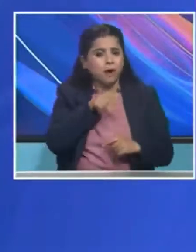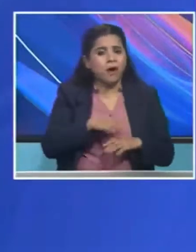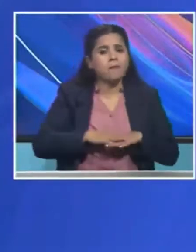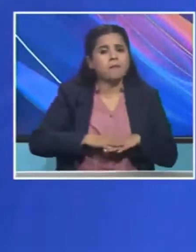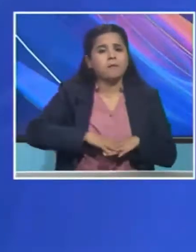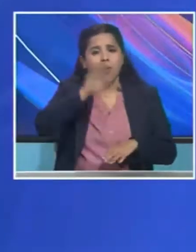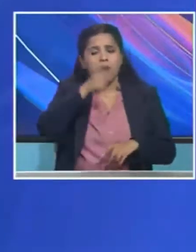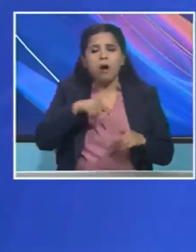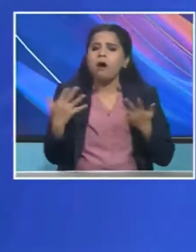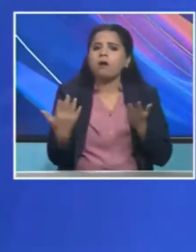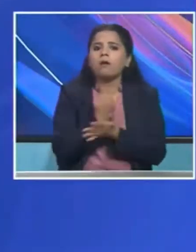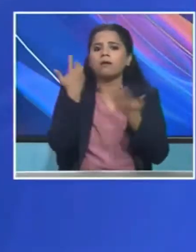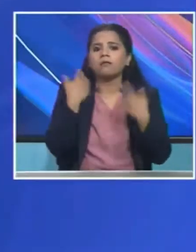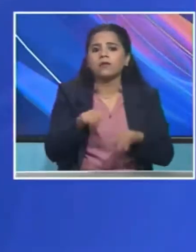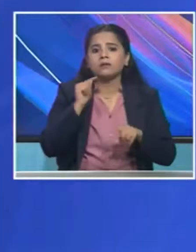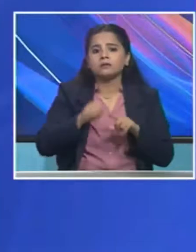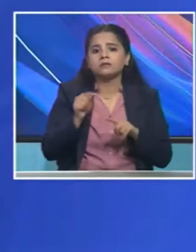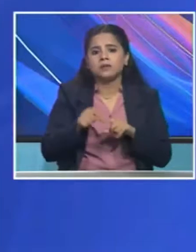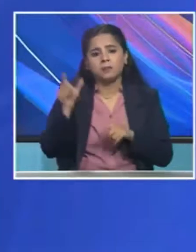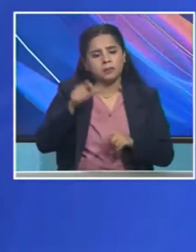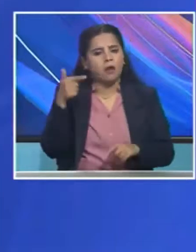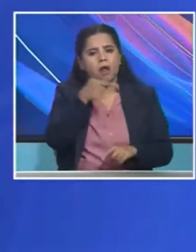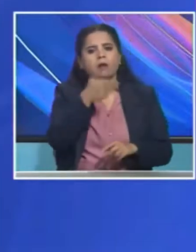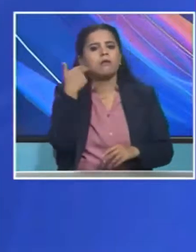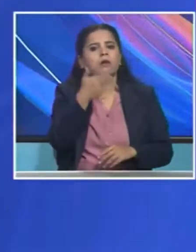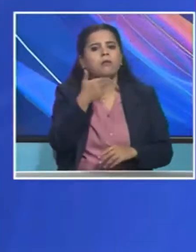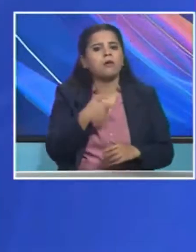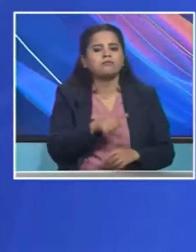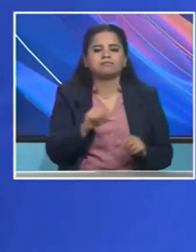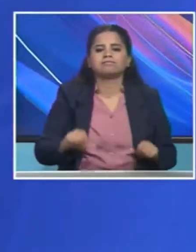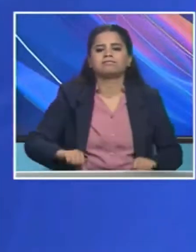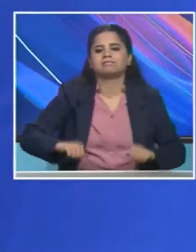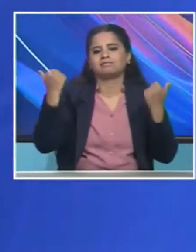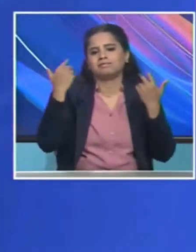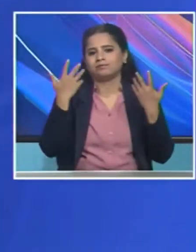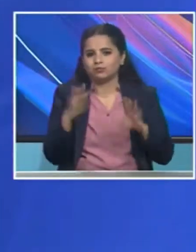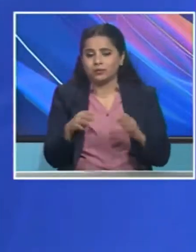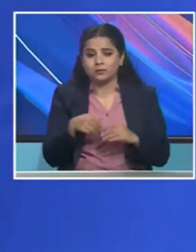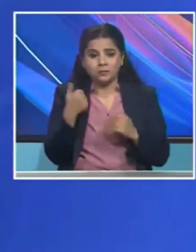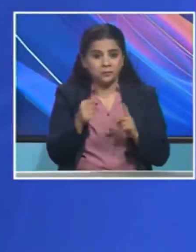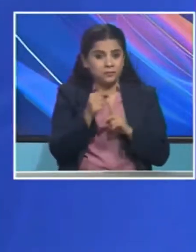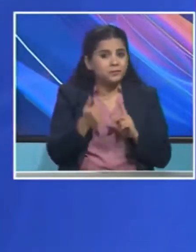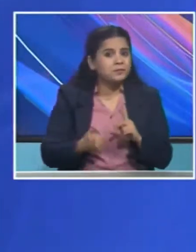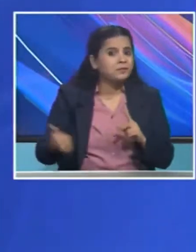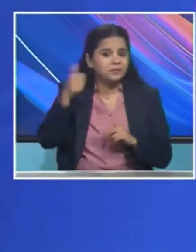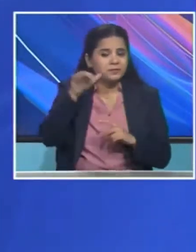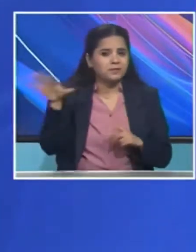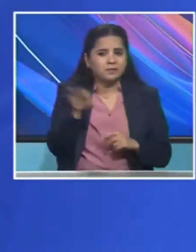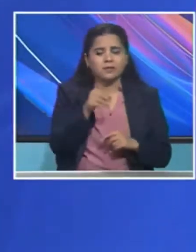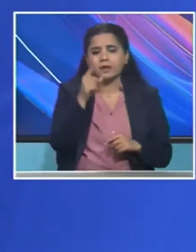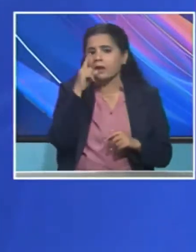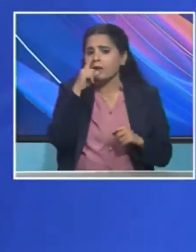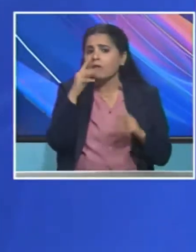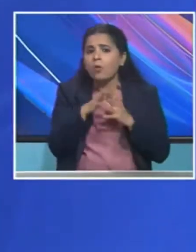हासिल करके ऐतिहासिक जीत हासिल की। द्रौपदी मुर्मू का राष्ट्रपति बनना देश की महिलाओं और लड़कियों के लिए प्रेरणा